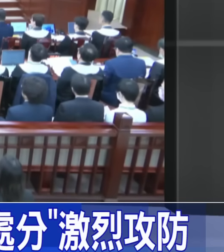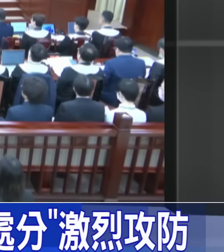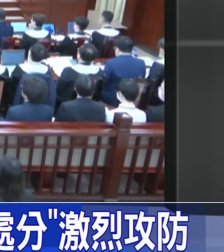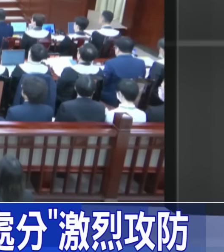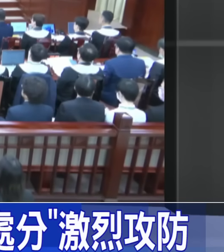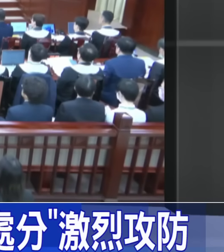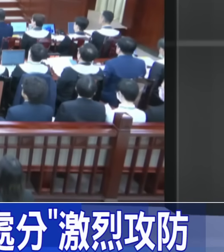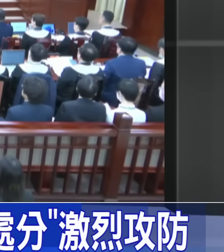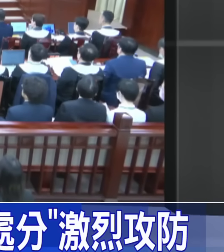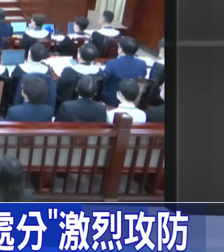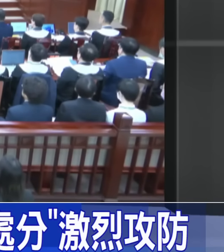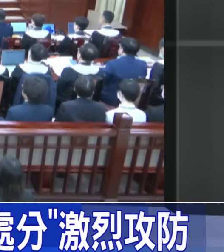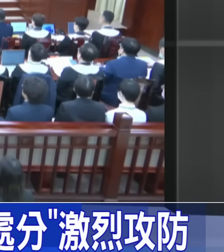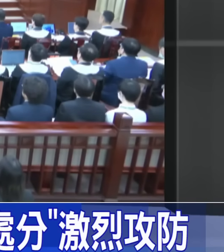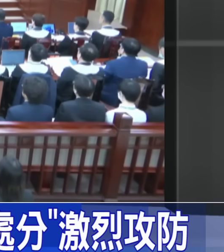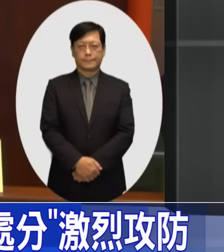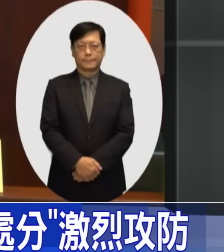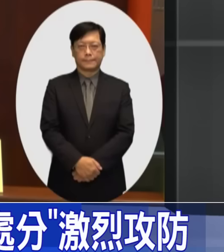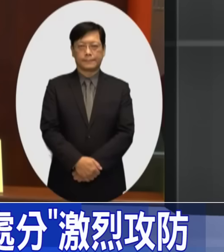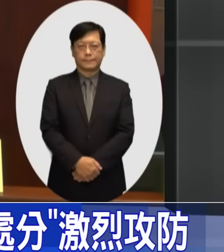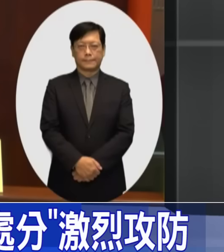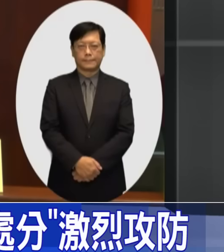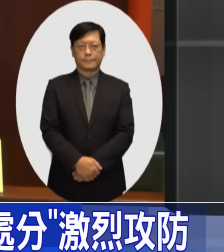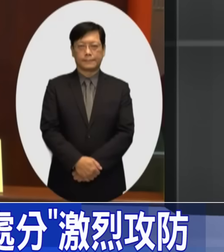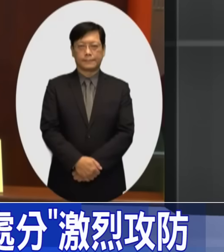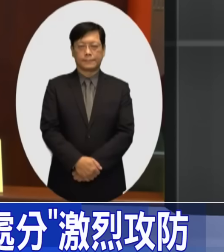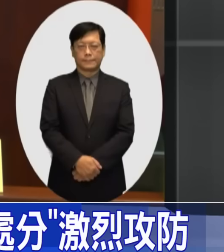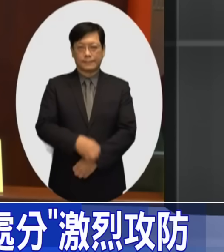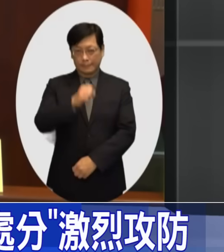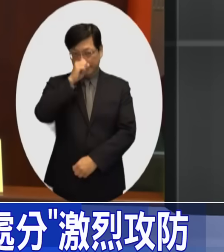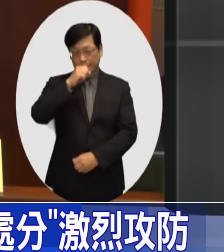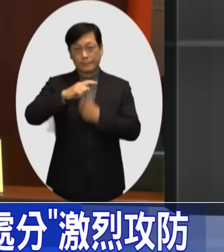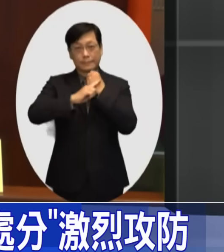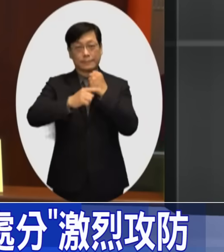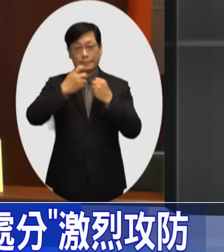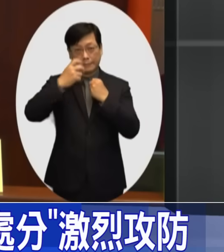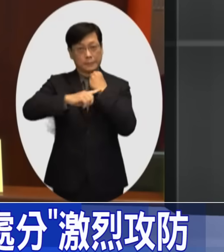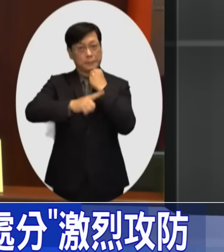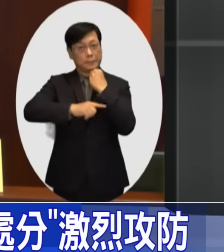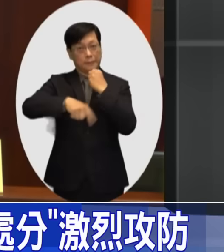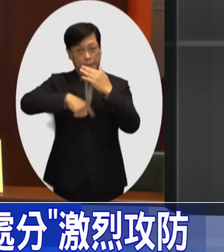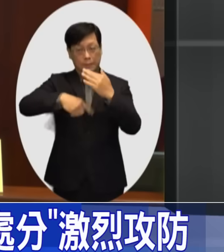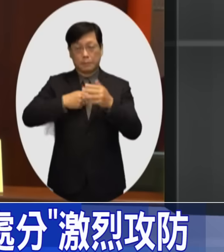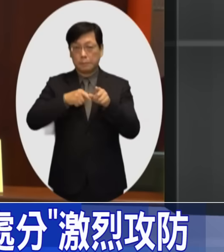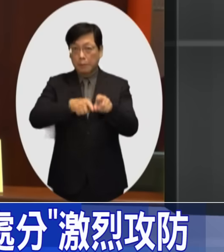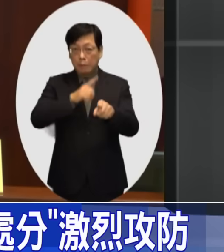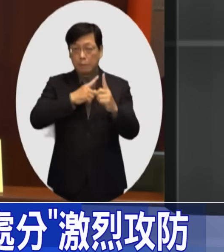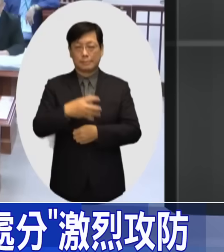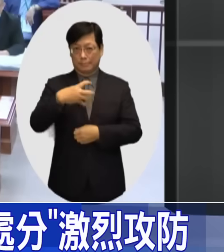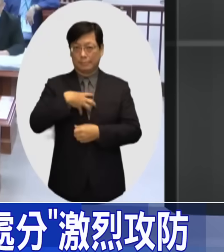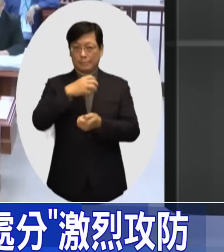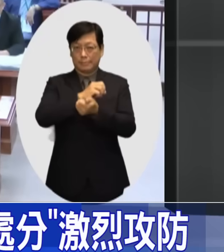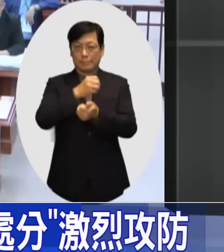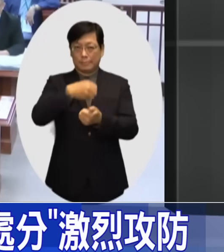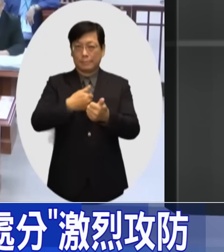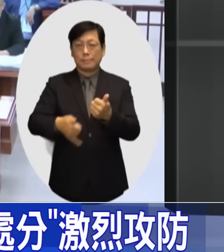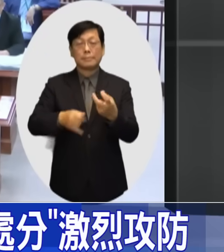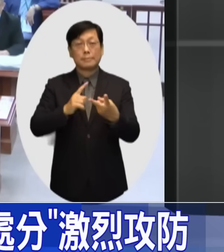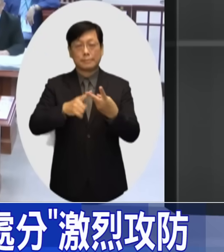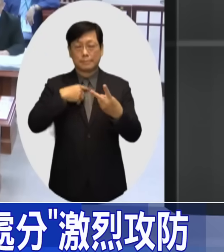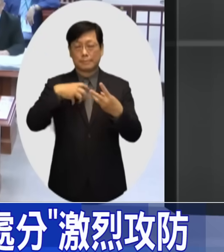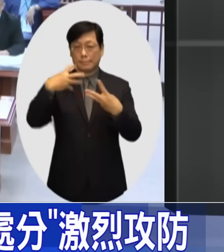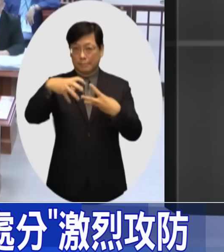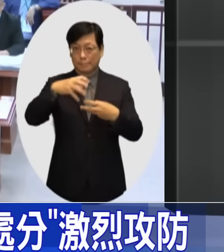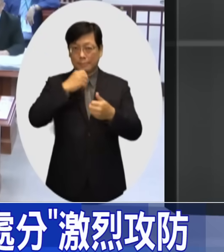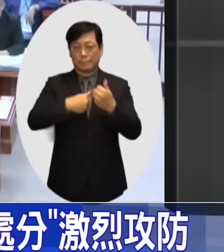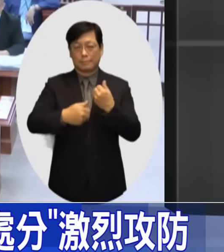案上路，对人民、总统、行政机关有无急迫性的侵害激烈交锋。蓝白主张目前没有任